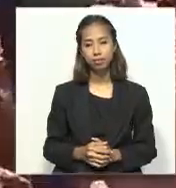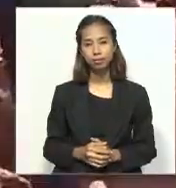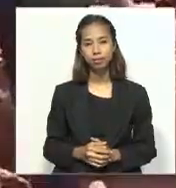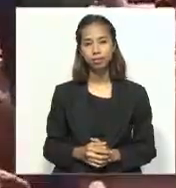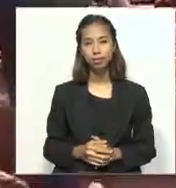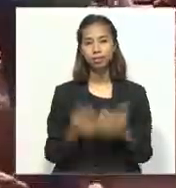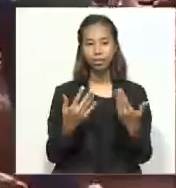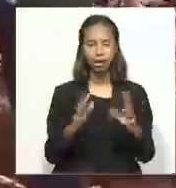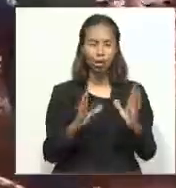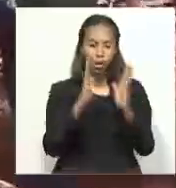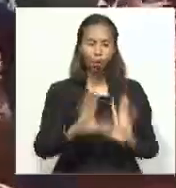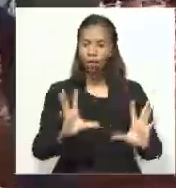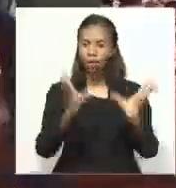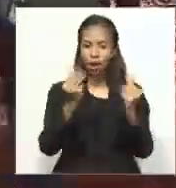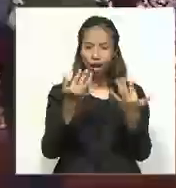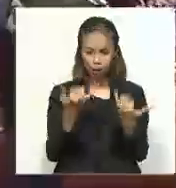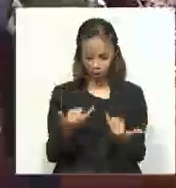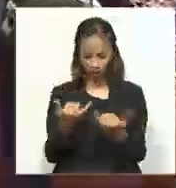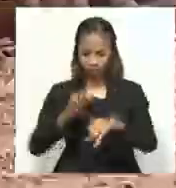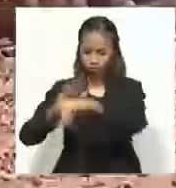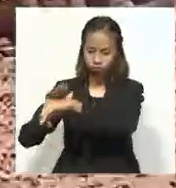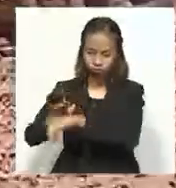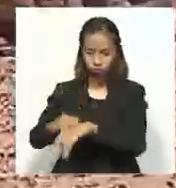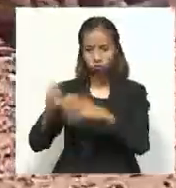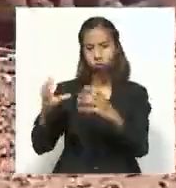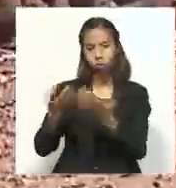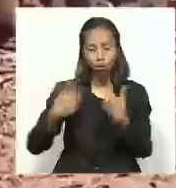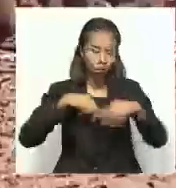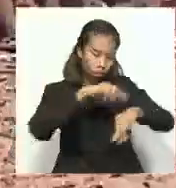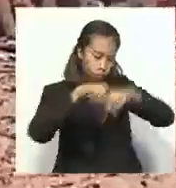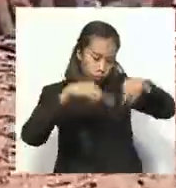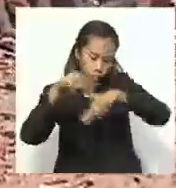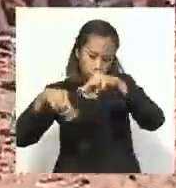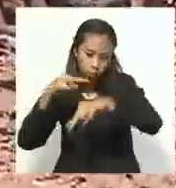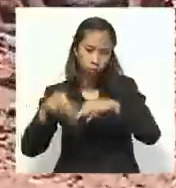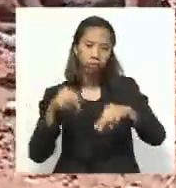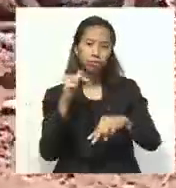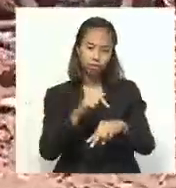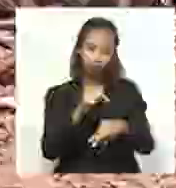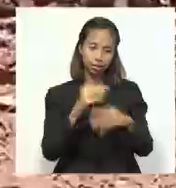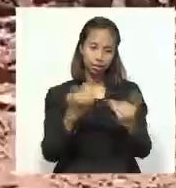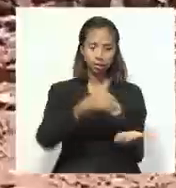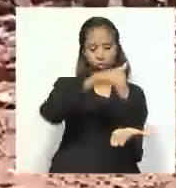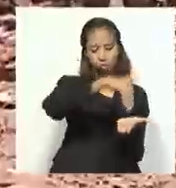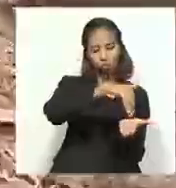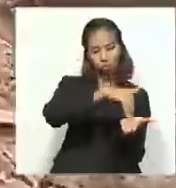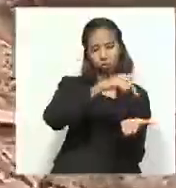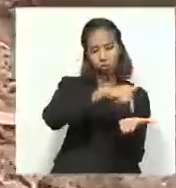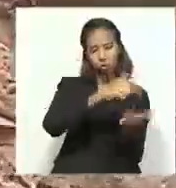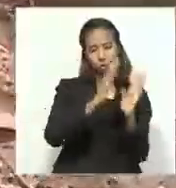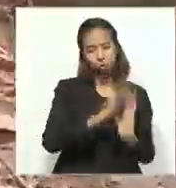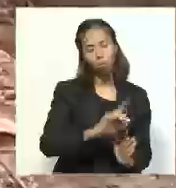ส่วนผู้สูญหายนะคะก็จะมีการระดมเจ้าหน้าที่ทุกภาคส่วนปูพรมค้นหาในพื้นที่เกิดเหตุโดยศูนย์เนี่ยจะระดมคน